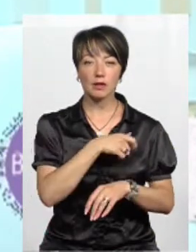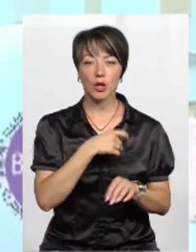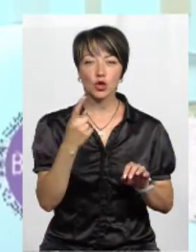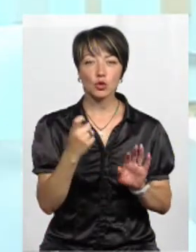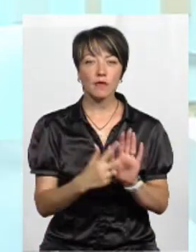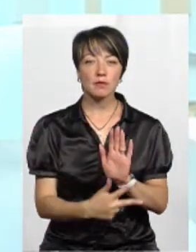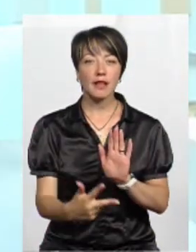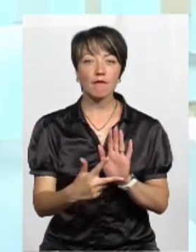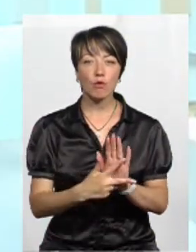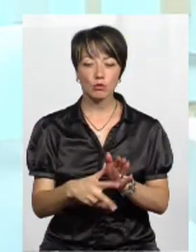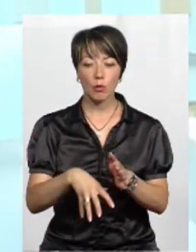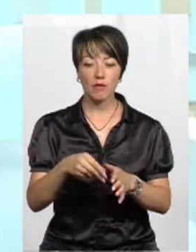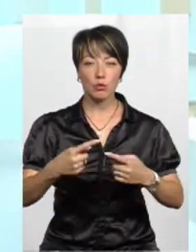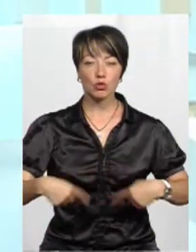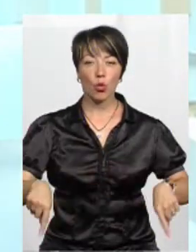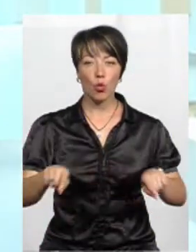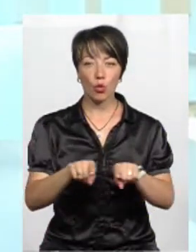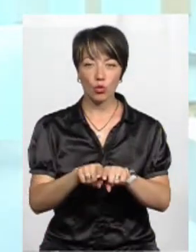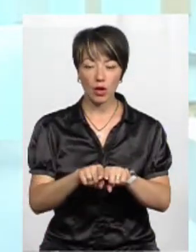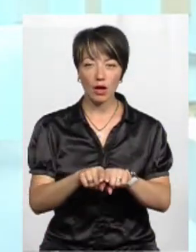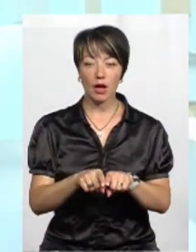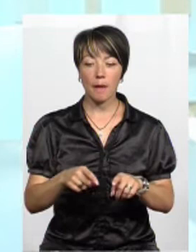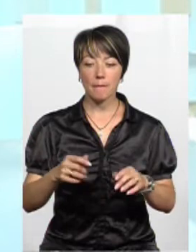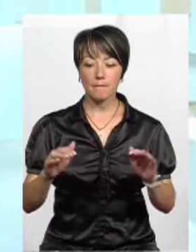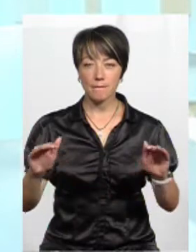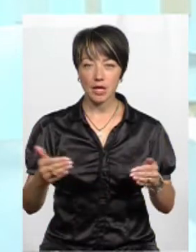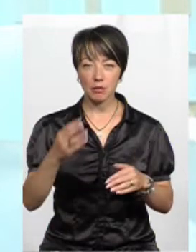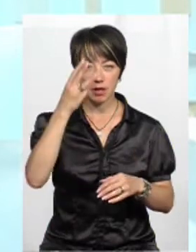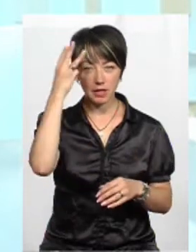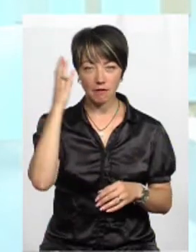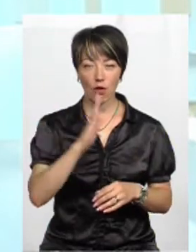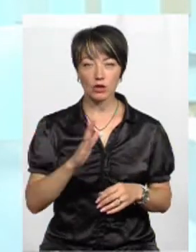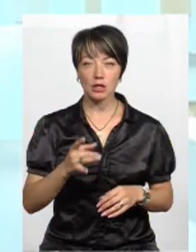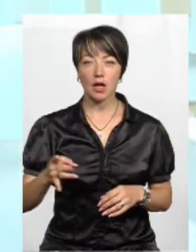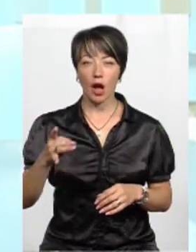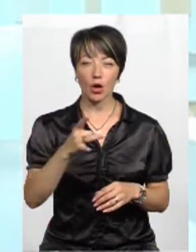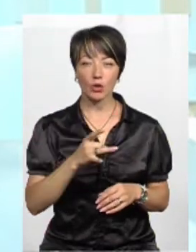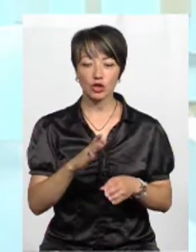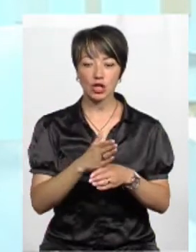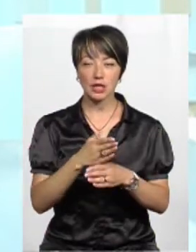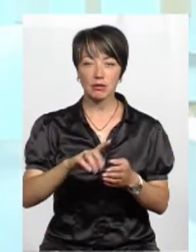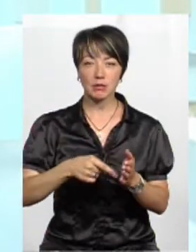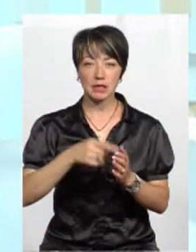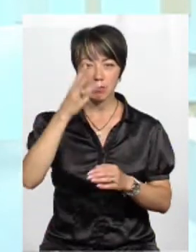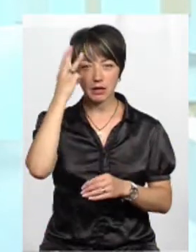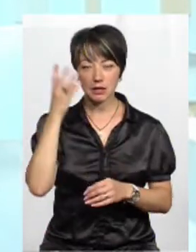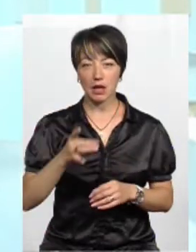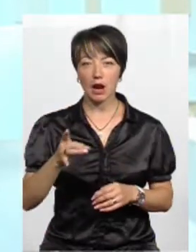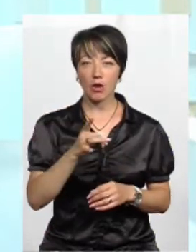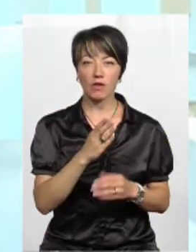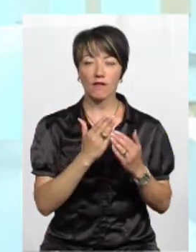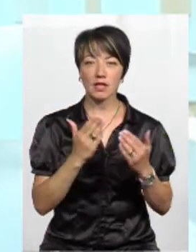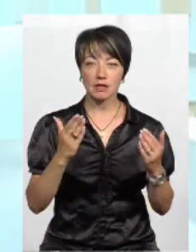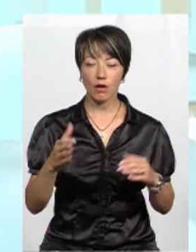по 188-му виборчому округу. Нагадаю, його межі – Хмельницький і Волочиський райони, і частина Хмельницького – це